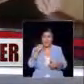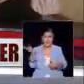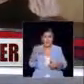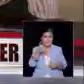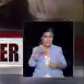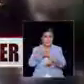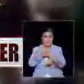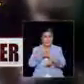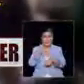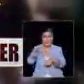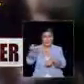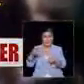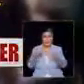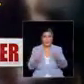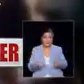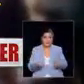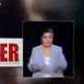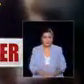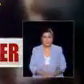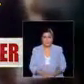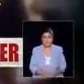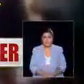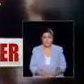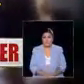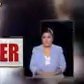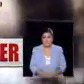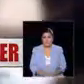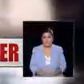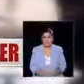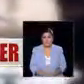oldu. Sayın Kader Çelikman, hoş olarak